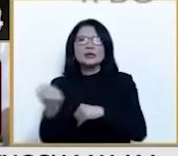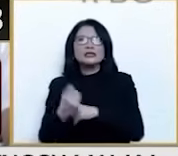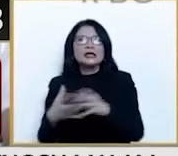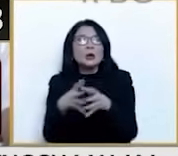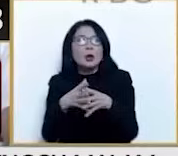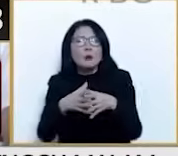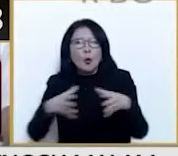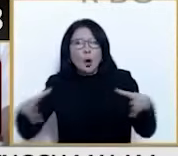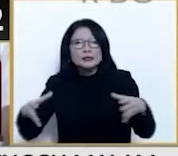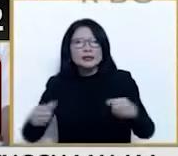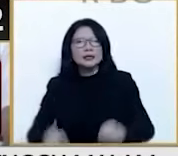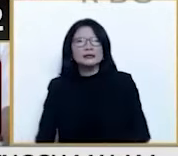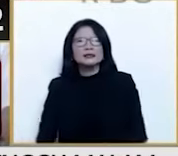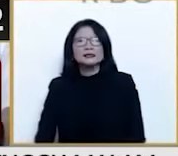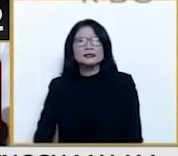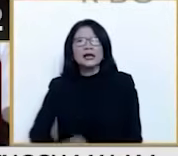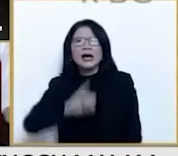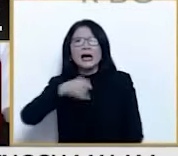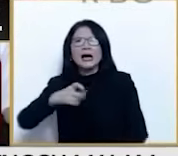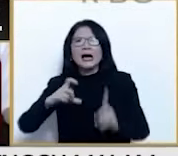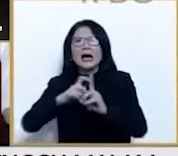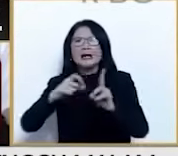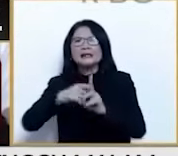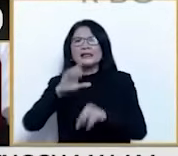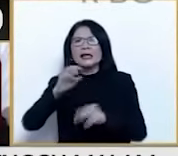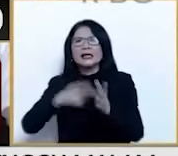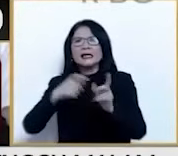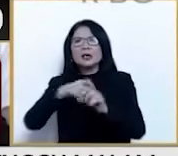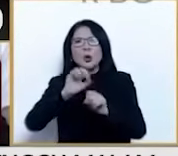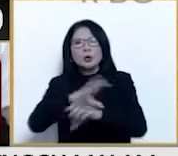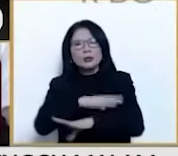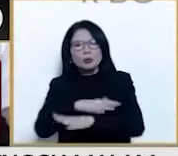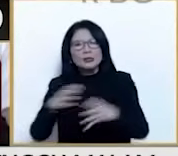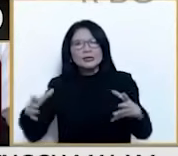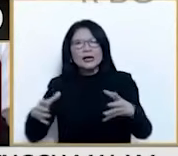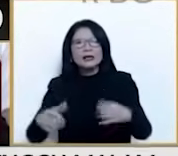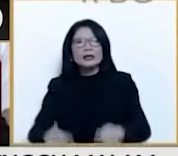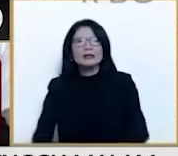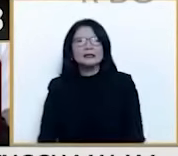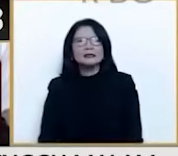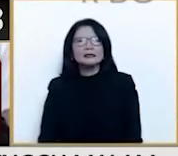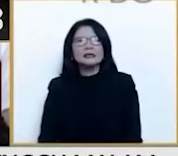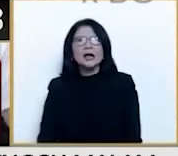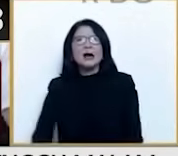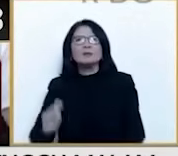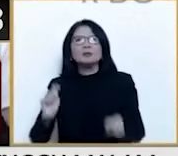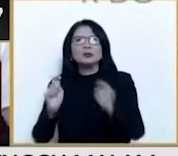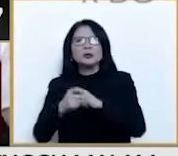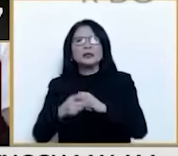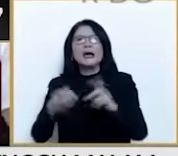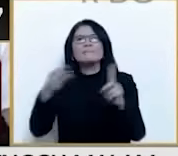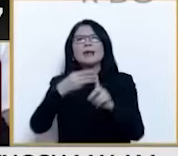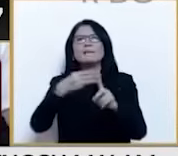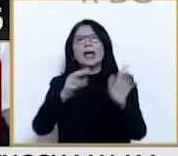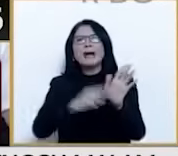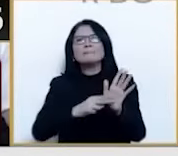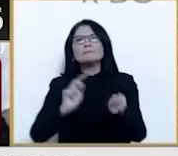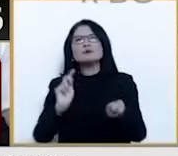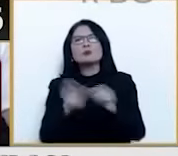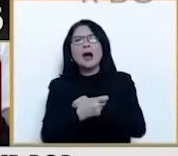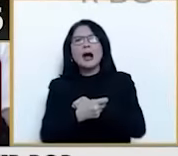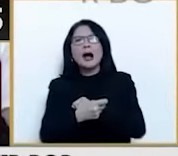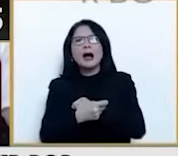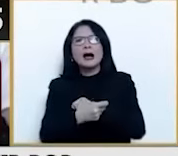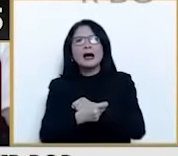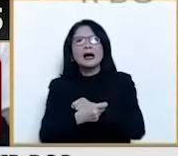diluaskan, jaklingko diluaskan sehingga ada alternatif yang lebih luas. Konversi dari BBM ke